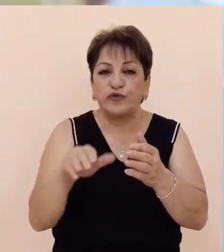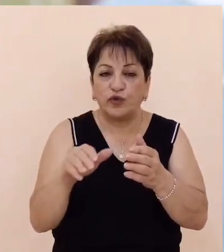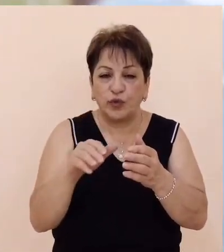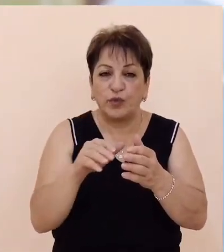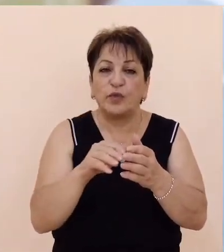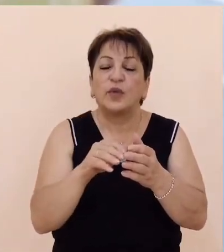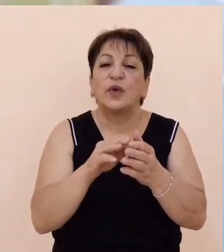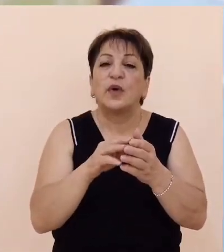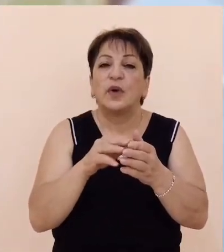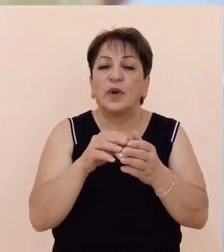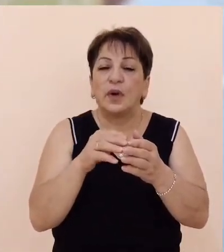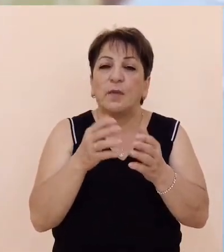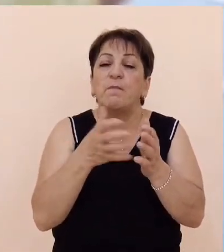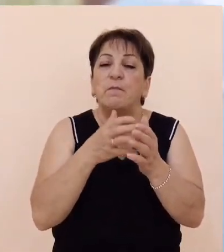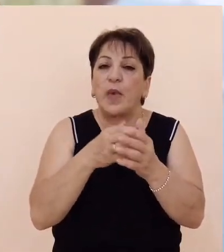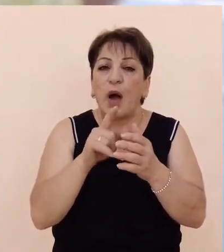չկա։